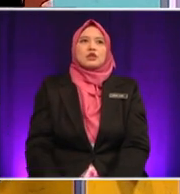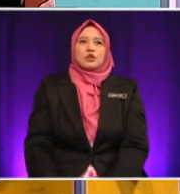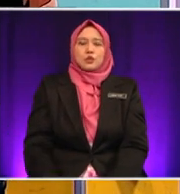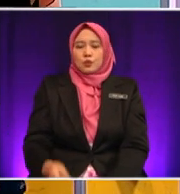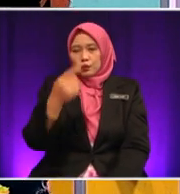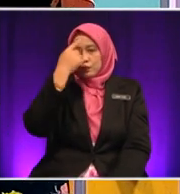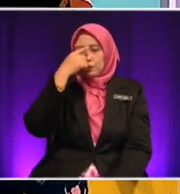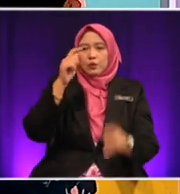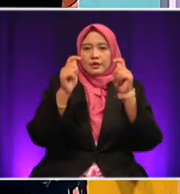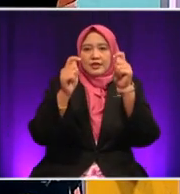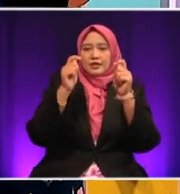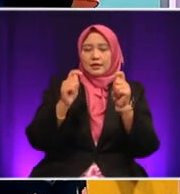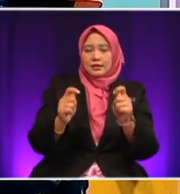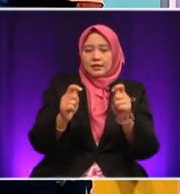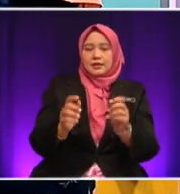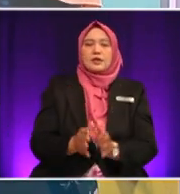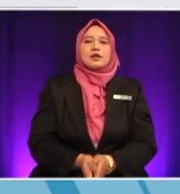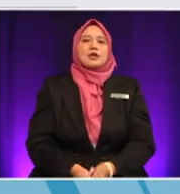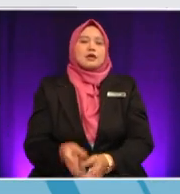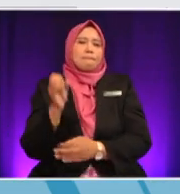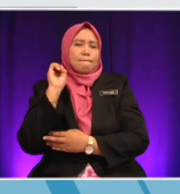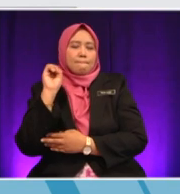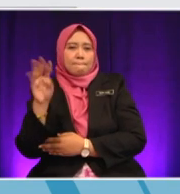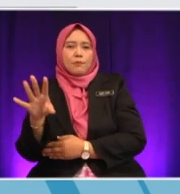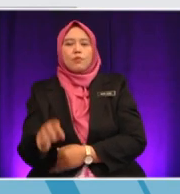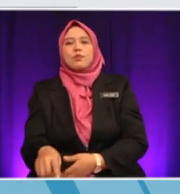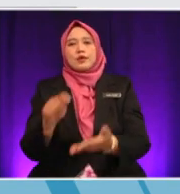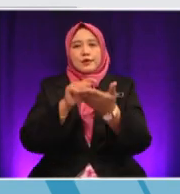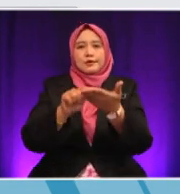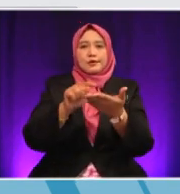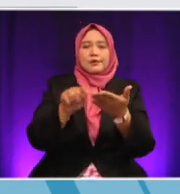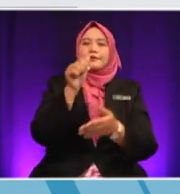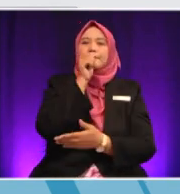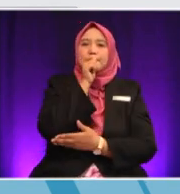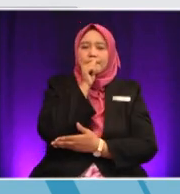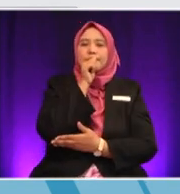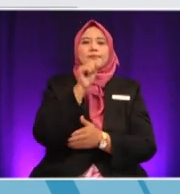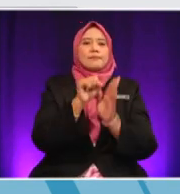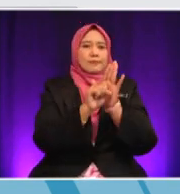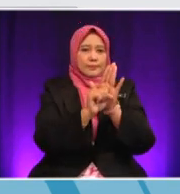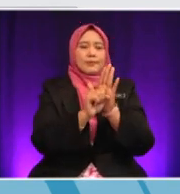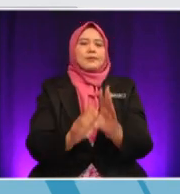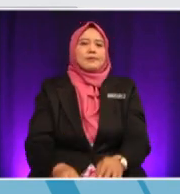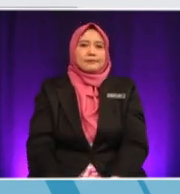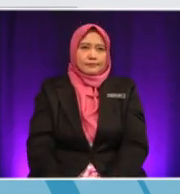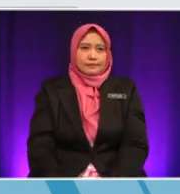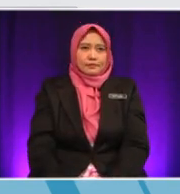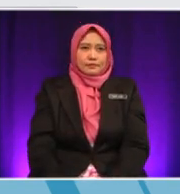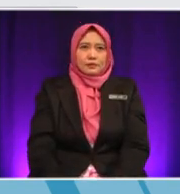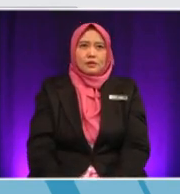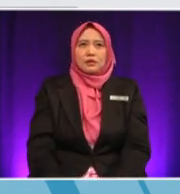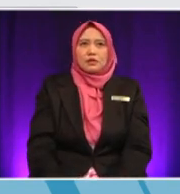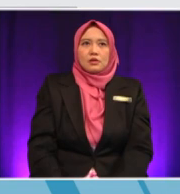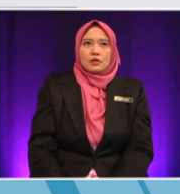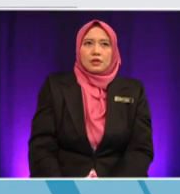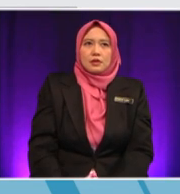kita mau sekali Raja menunjukkan taxivo yang dihasilkan dengan menggunakan kaidah penyulitan size saifu terhadap teks